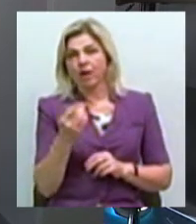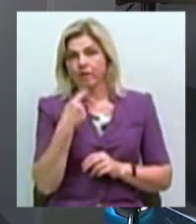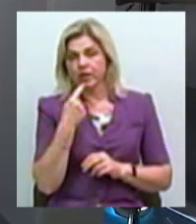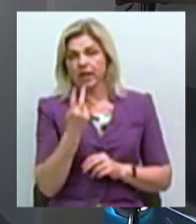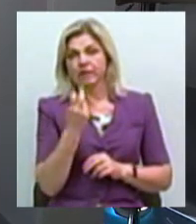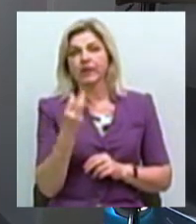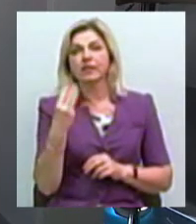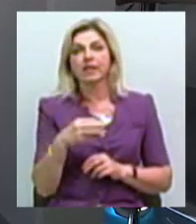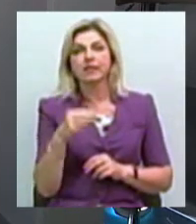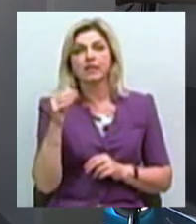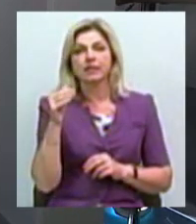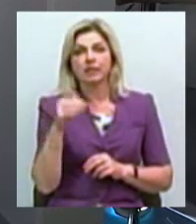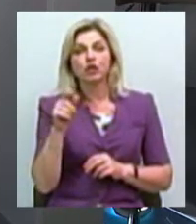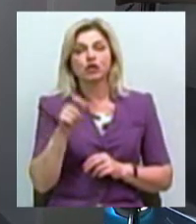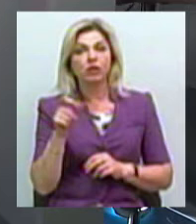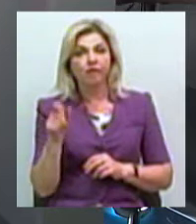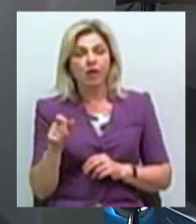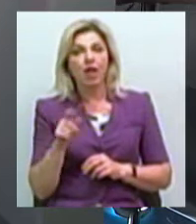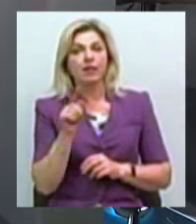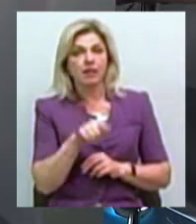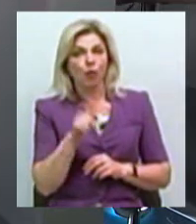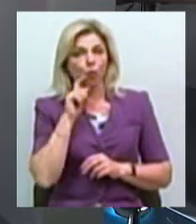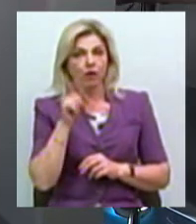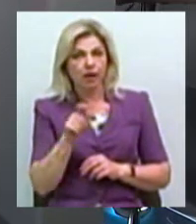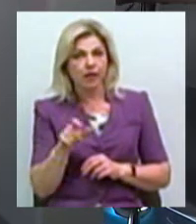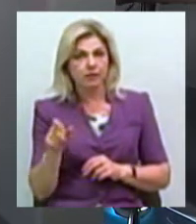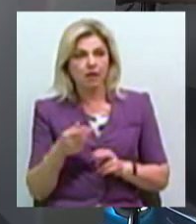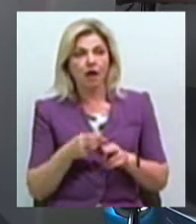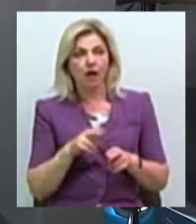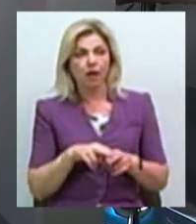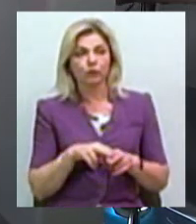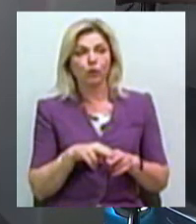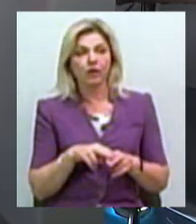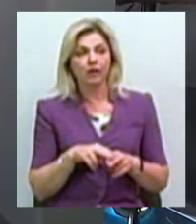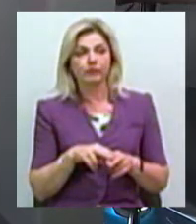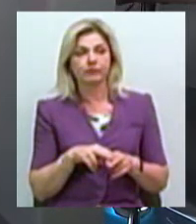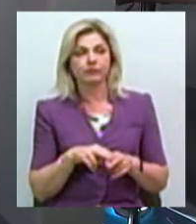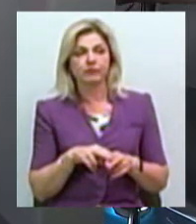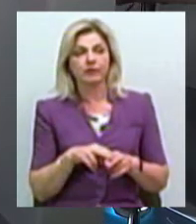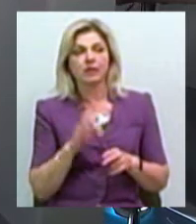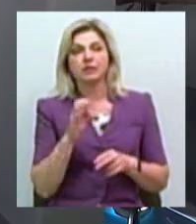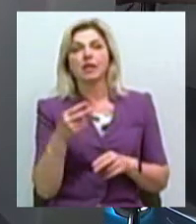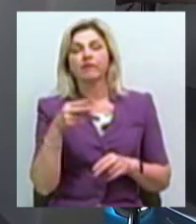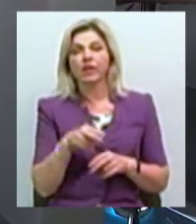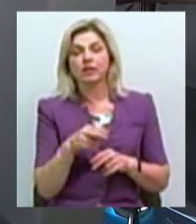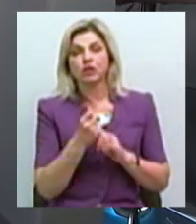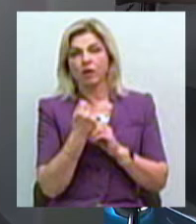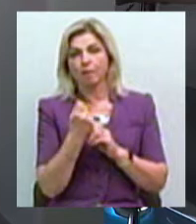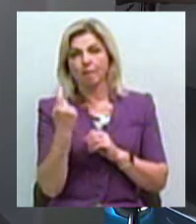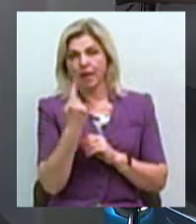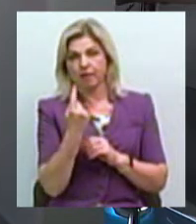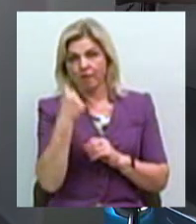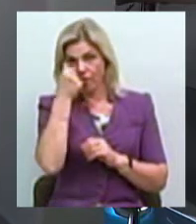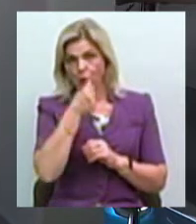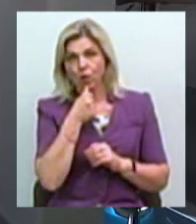230 чоловік – це ті люди, українці, які оказалися в ситуації торгівлі людьми. С 2001 года, то есть